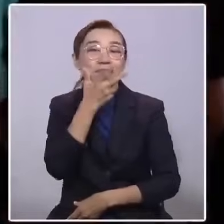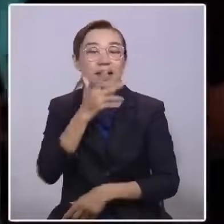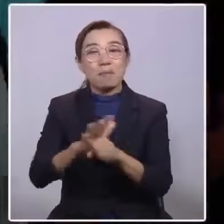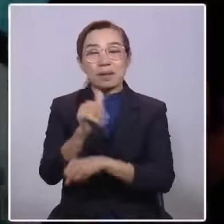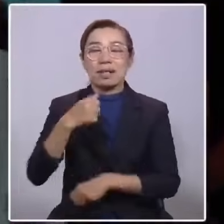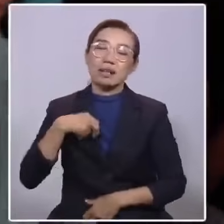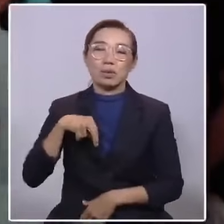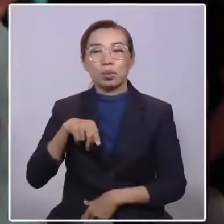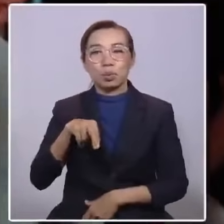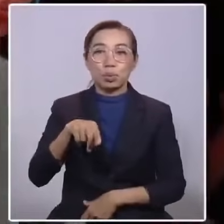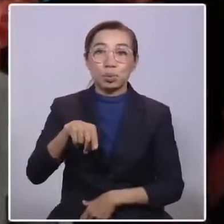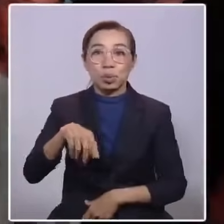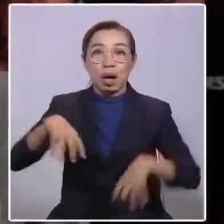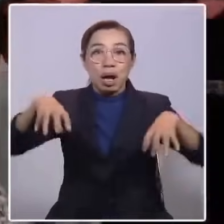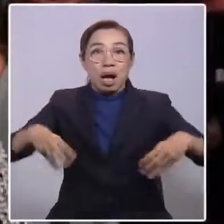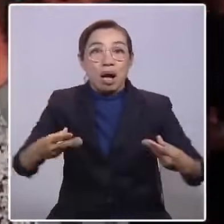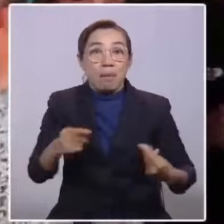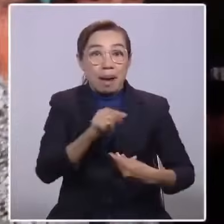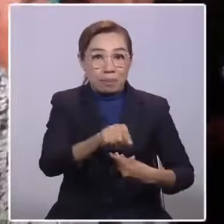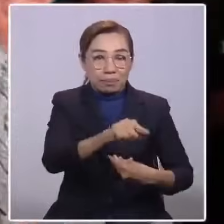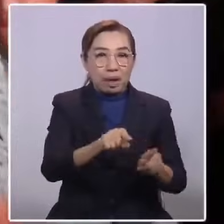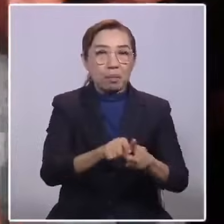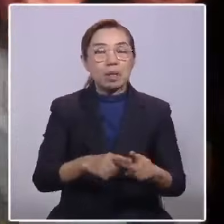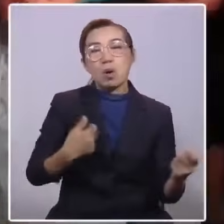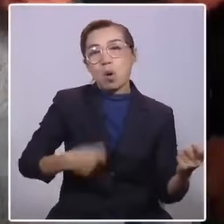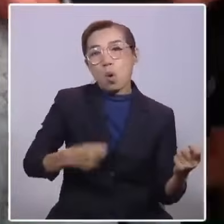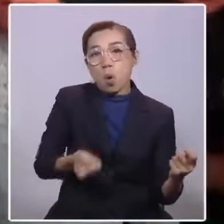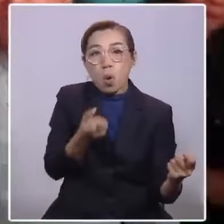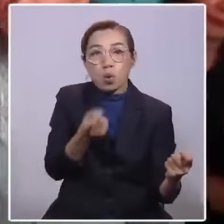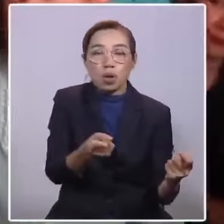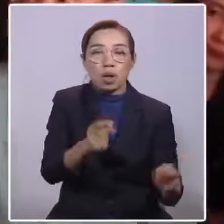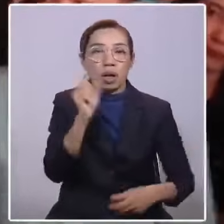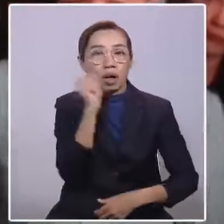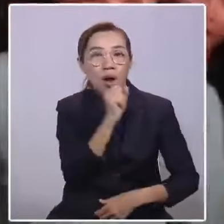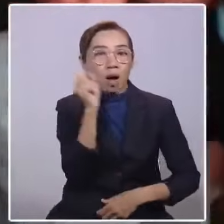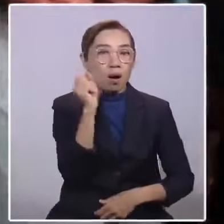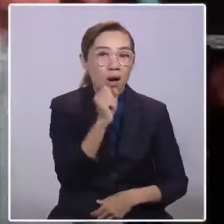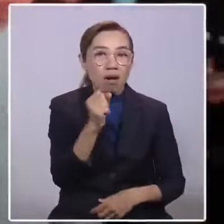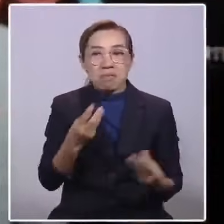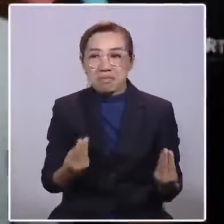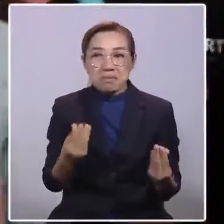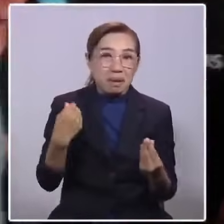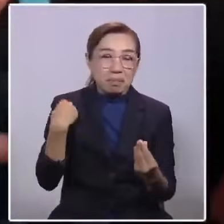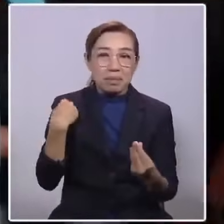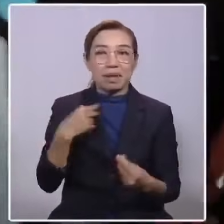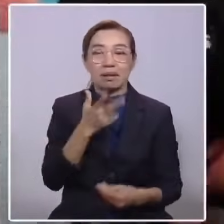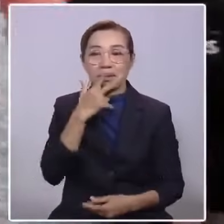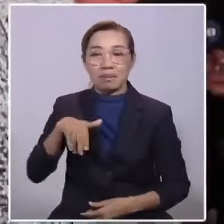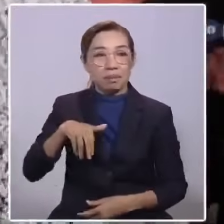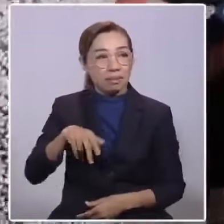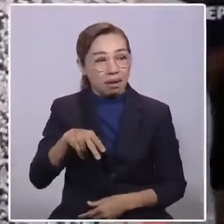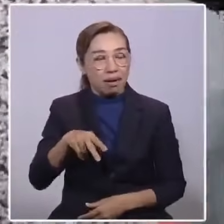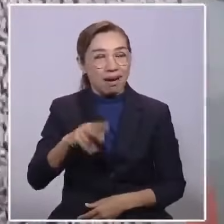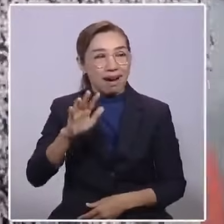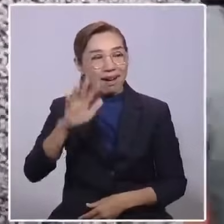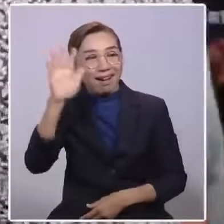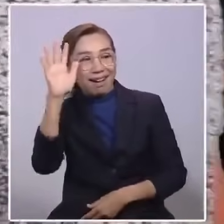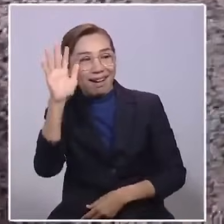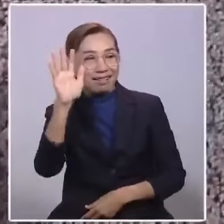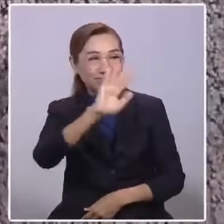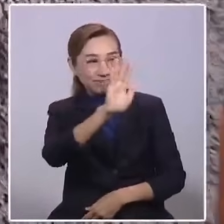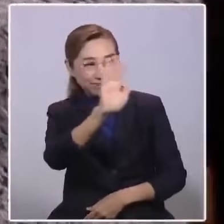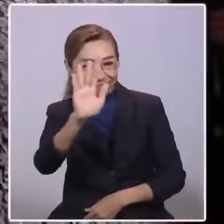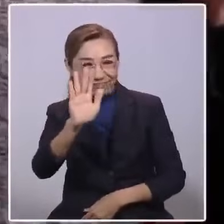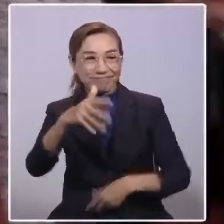ช่วงนึงที่เขามีดนตรีสดไงแล้วก็มีเพลงแบบแจ๊ดๆแดแดดอย่างเงี้ยนะคะท่านก็ยกมือขึ้นมาทักทายกับนัก